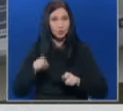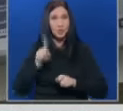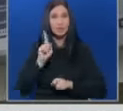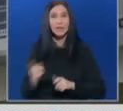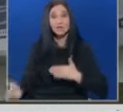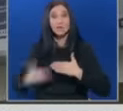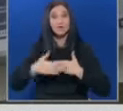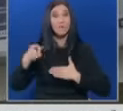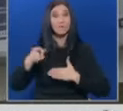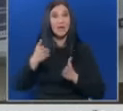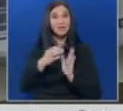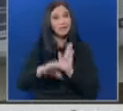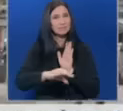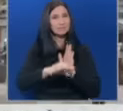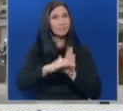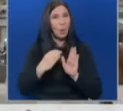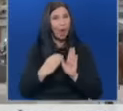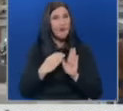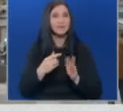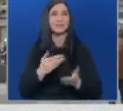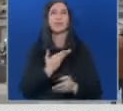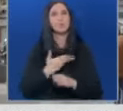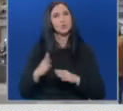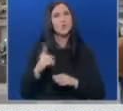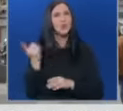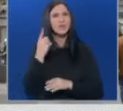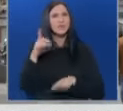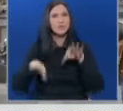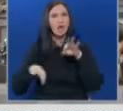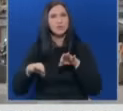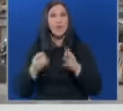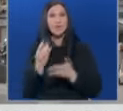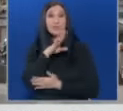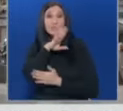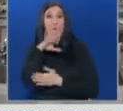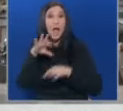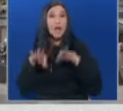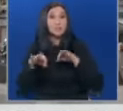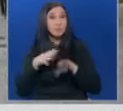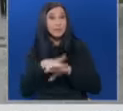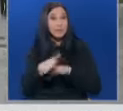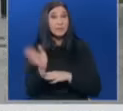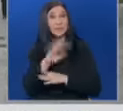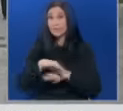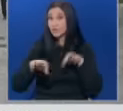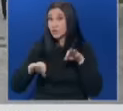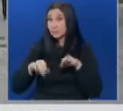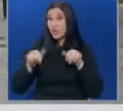Трябваше да затворим тази глава, за да продължим. Освен, че ще се гласува по новата стара изборна система на следващите